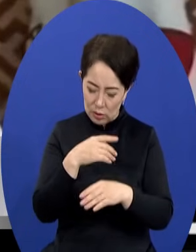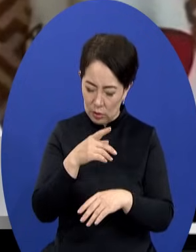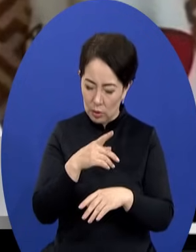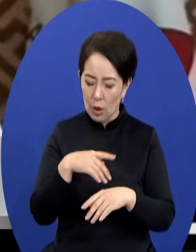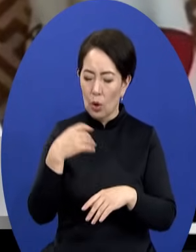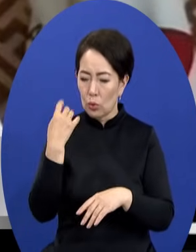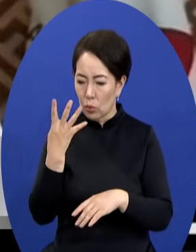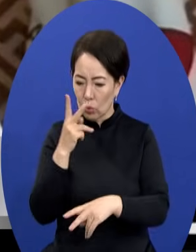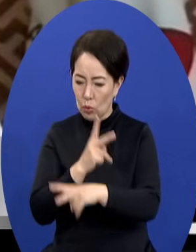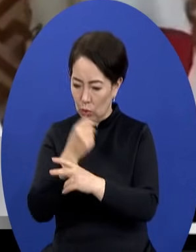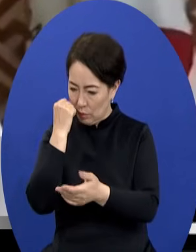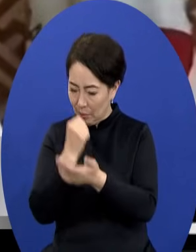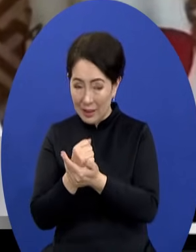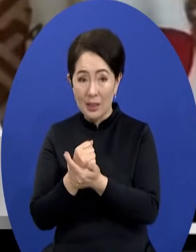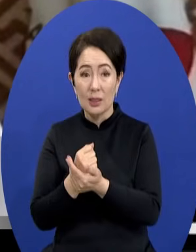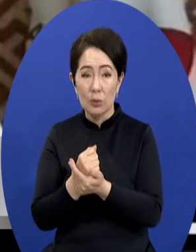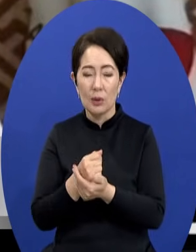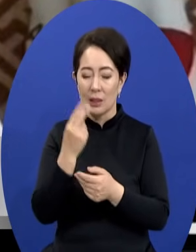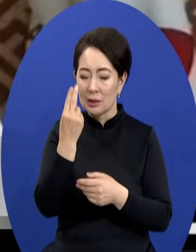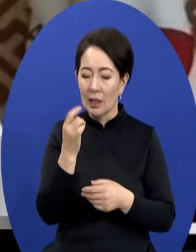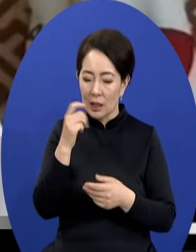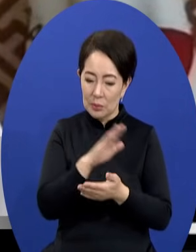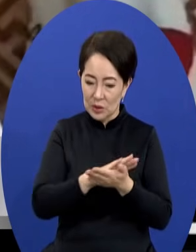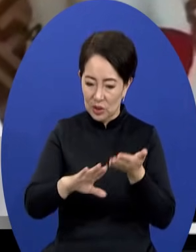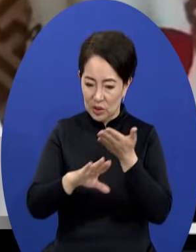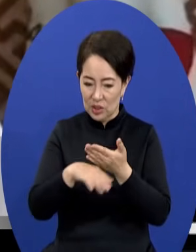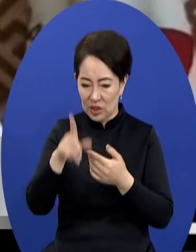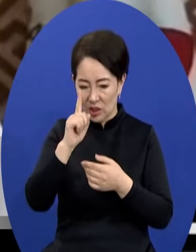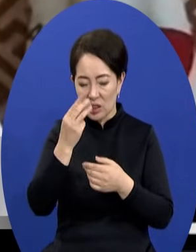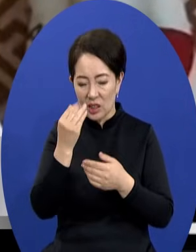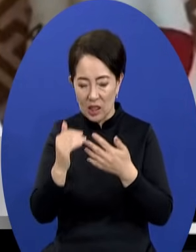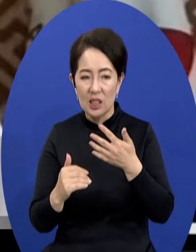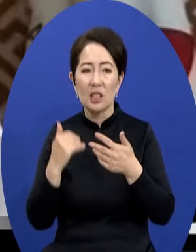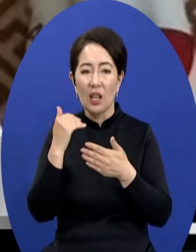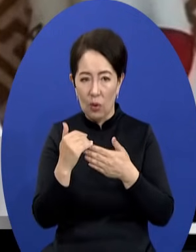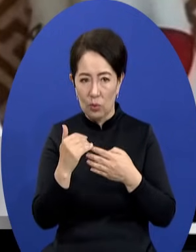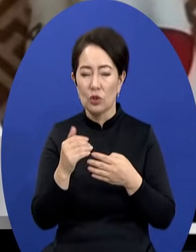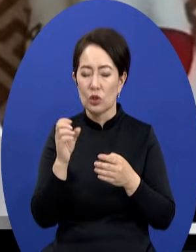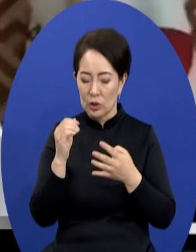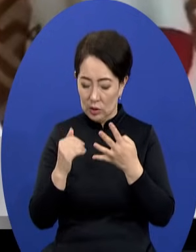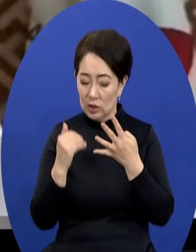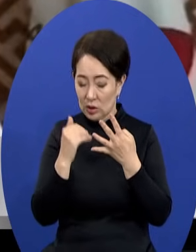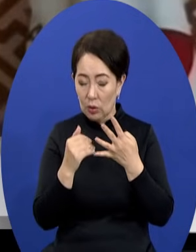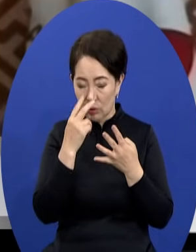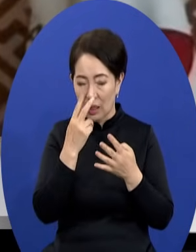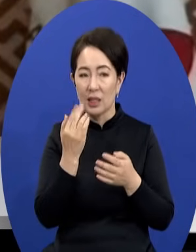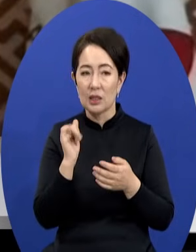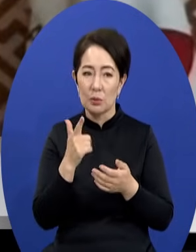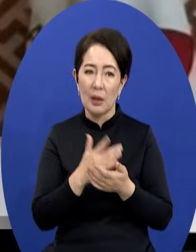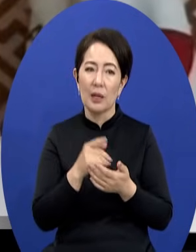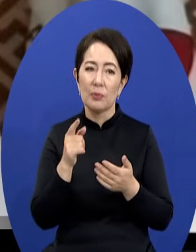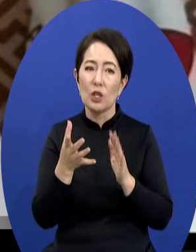батлагдчихж бид нэр энэ цахим шилжилтийн эхний одоо шатыг намжилттай давх юм боломжтой байхаар харагдчихаа маа.